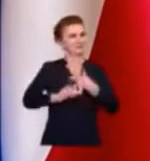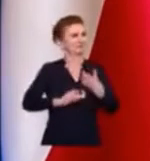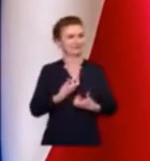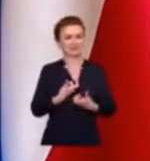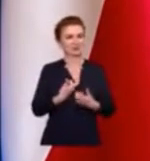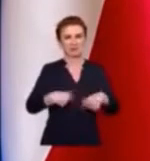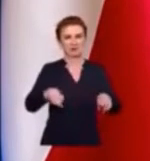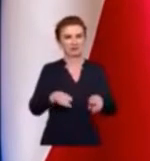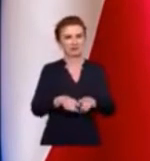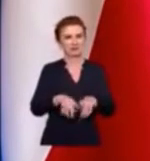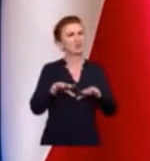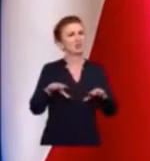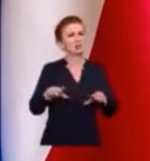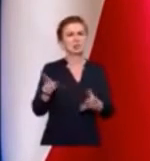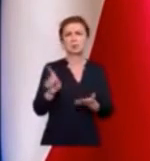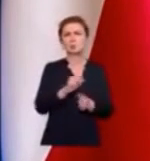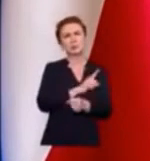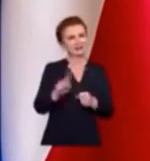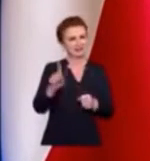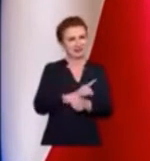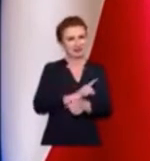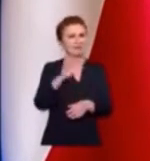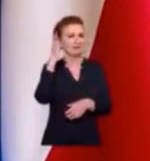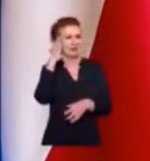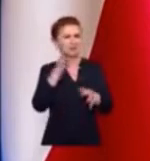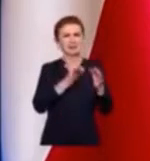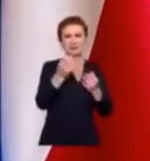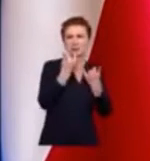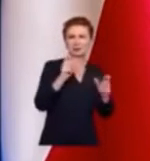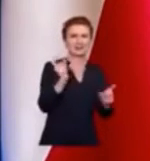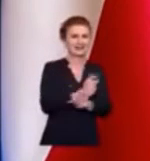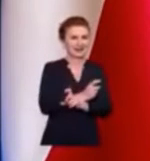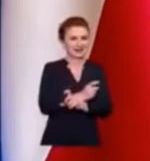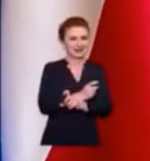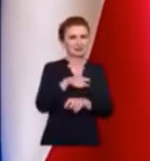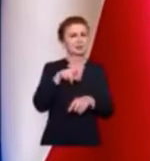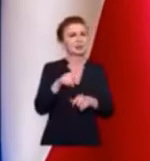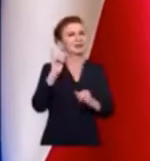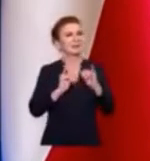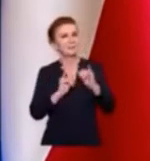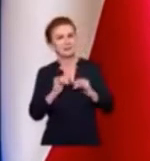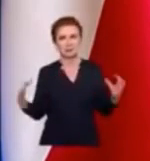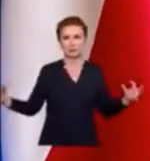naprawdę jest duże ryzyko. Wiemy, że z historii, z innych krajów, że oczywiście imprezy masowe były jedną